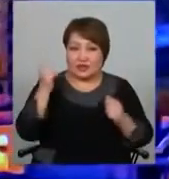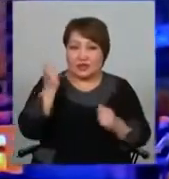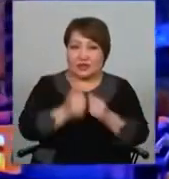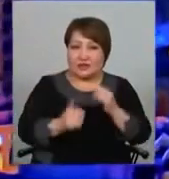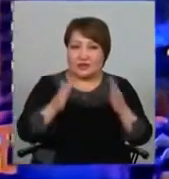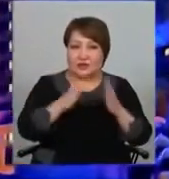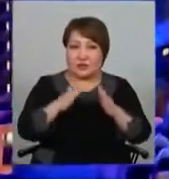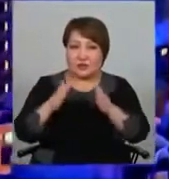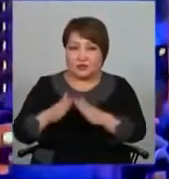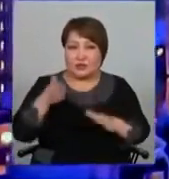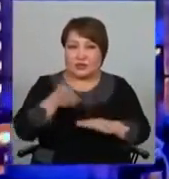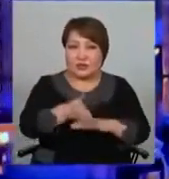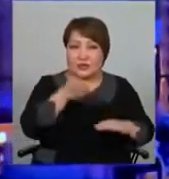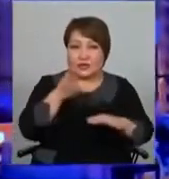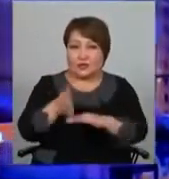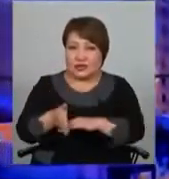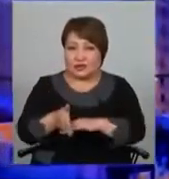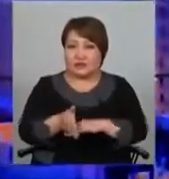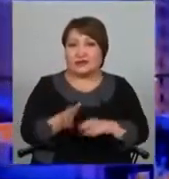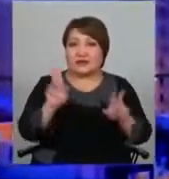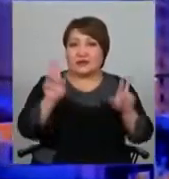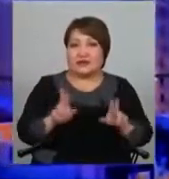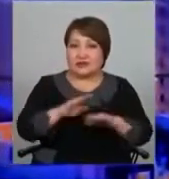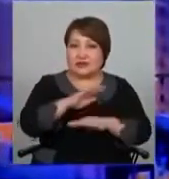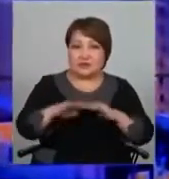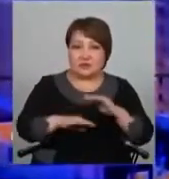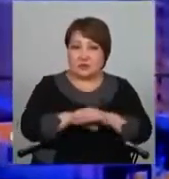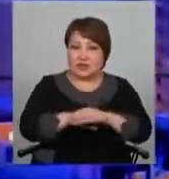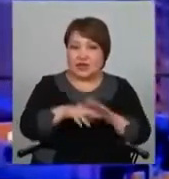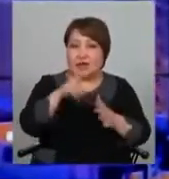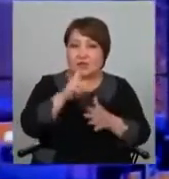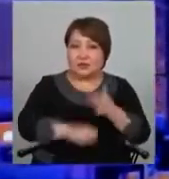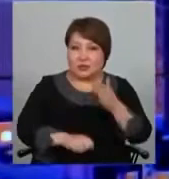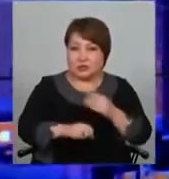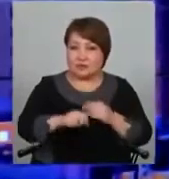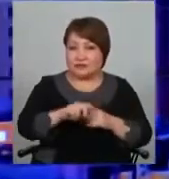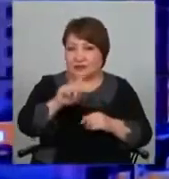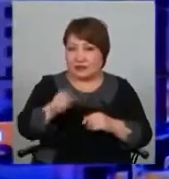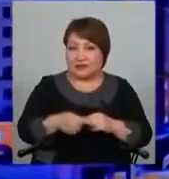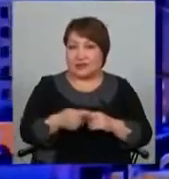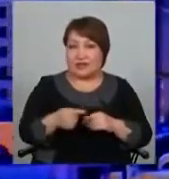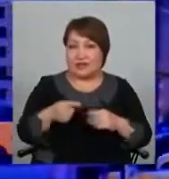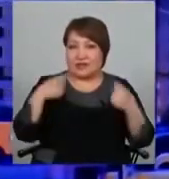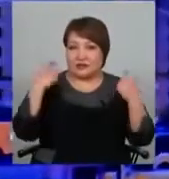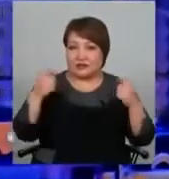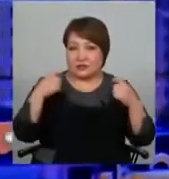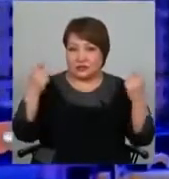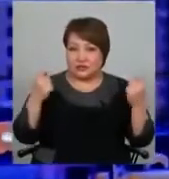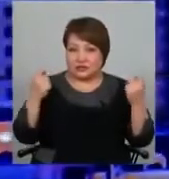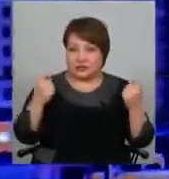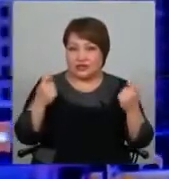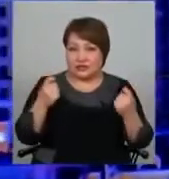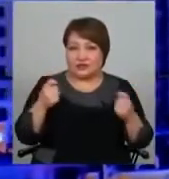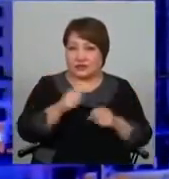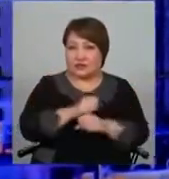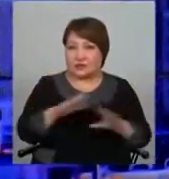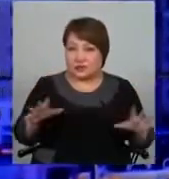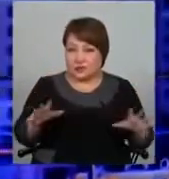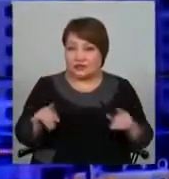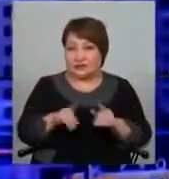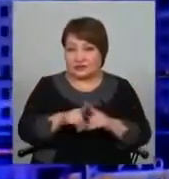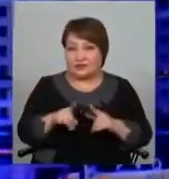баруда. Сақтық талаптарын сақтамағандар айыппұл арқалап, тойшыл қауым той үстінен тарқап жатыр. Дерттен деген